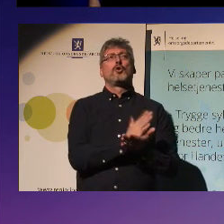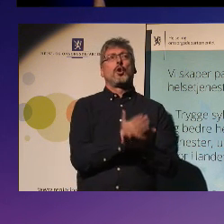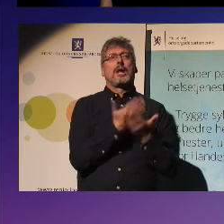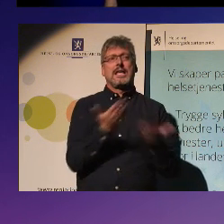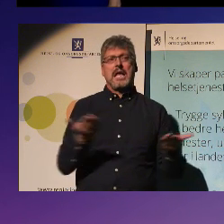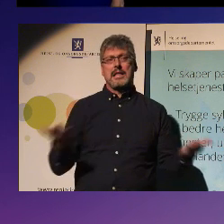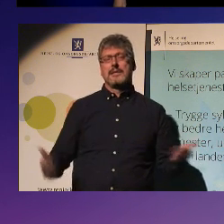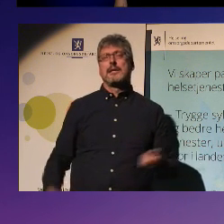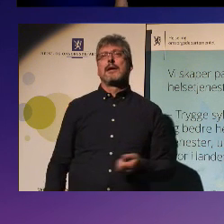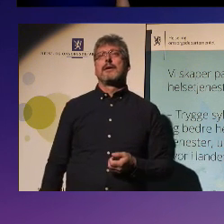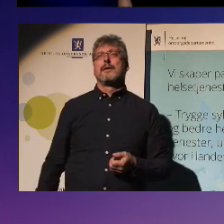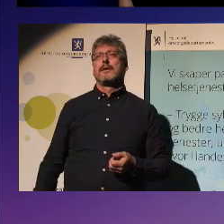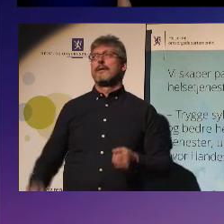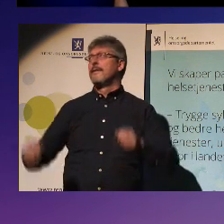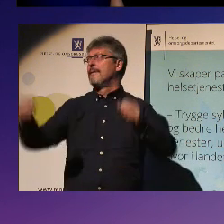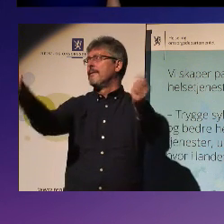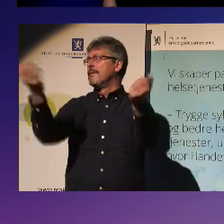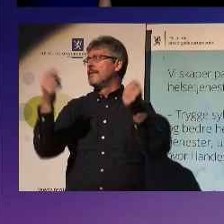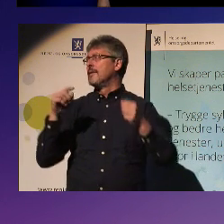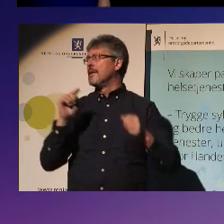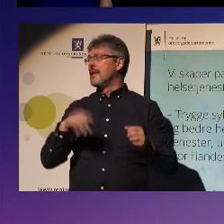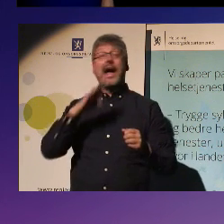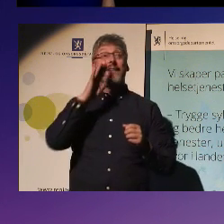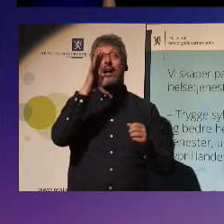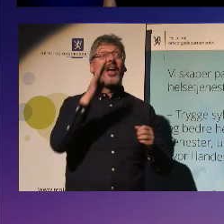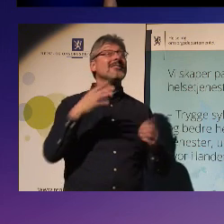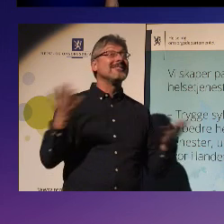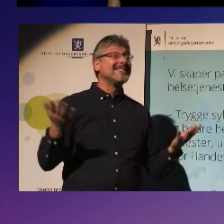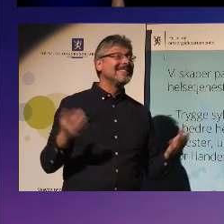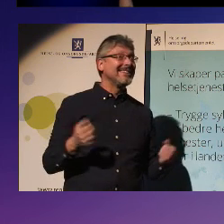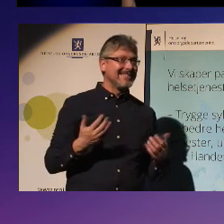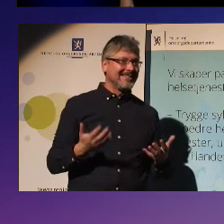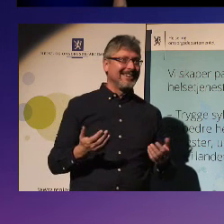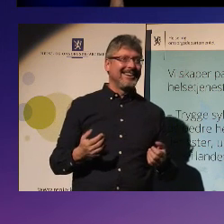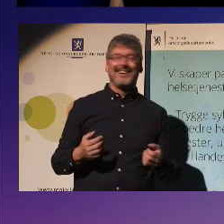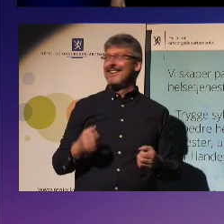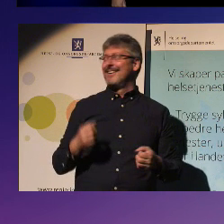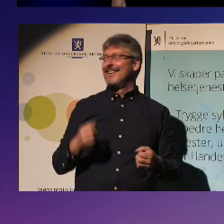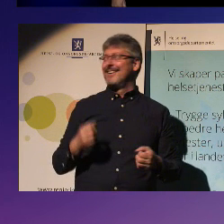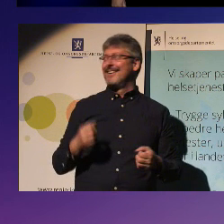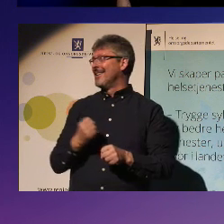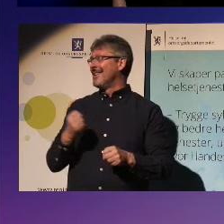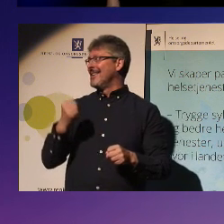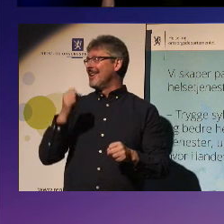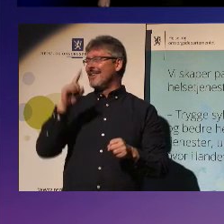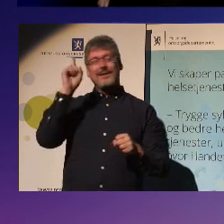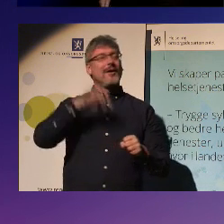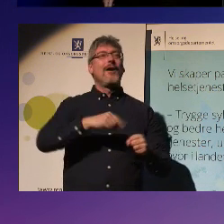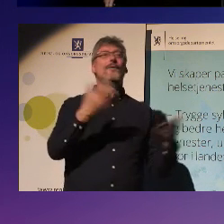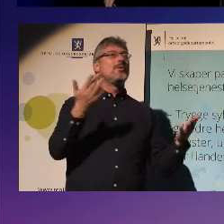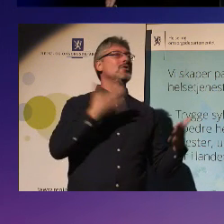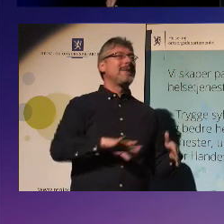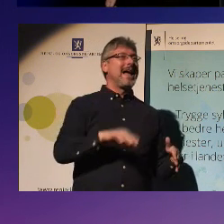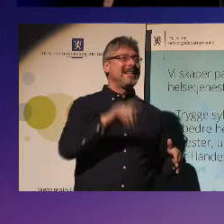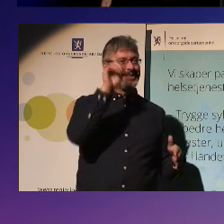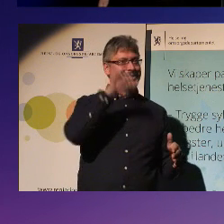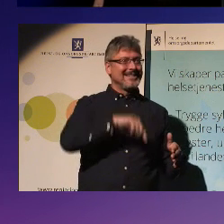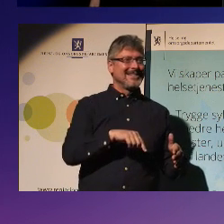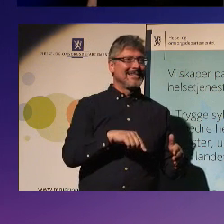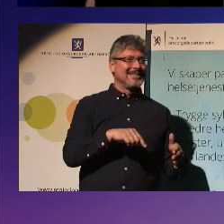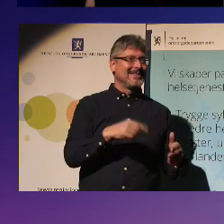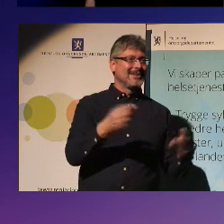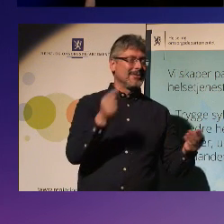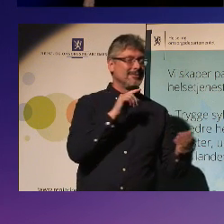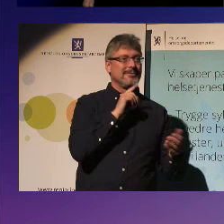tolketjeneste. E-resept, fantastisk. Det jeg så glad I at du kan gå hvor som helst og få ut denne medisinen